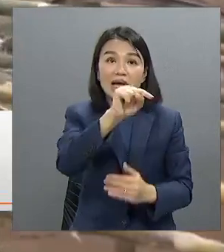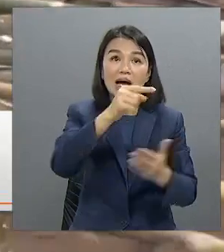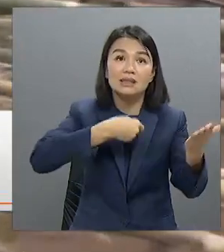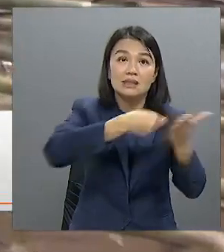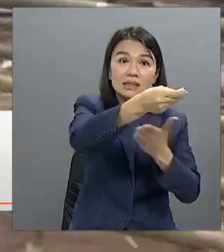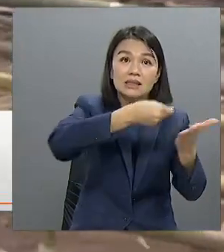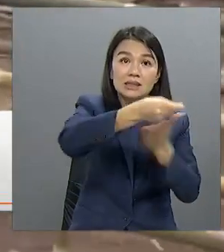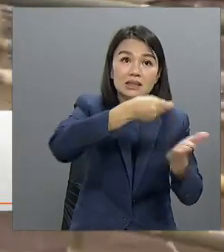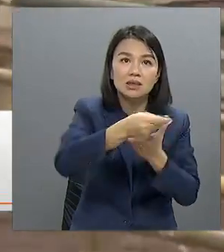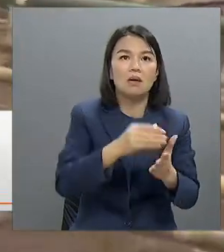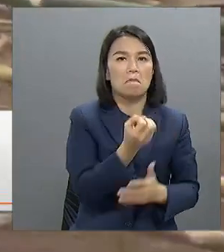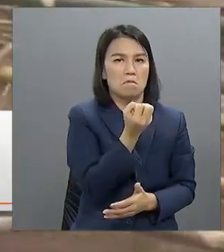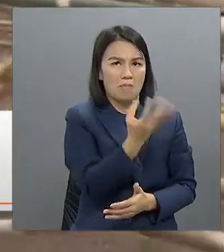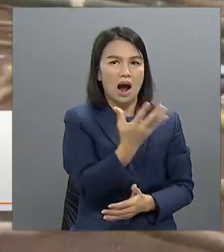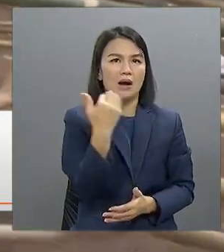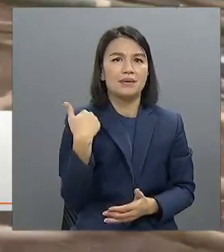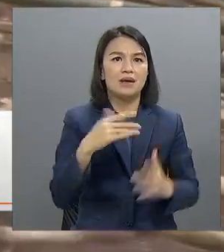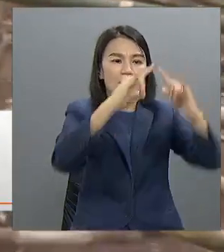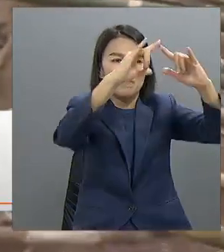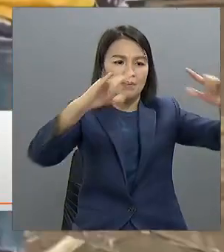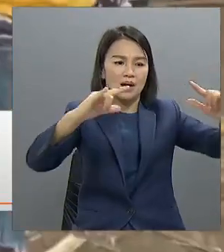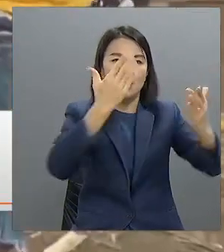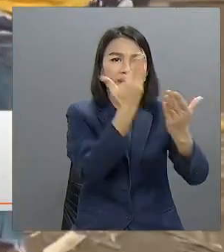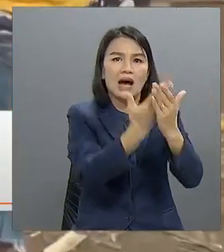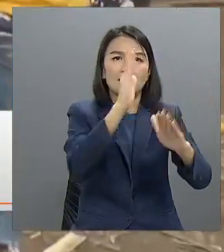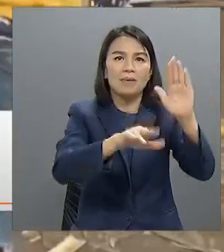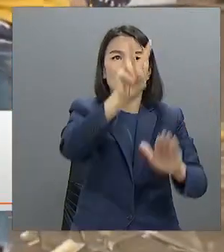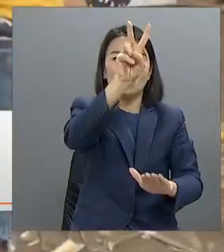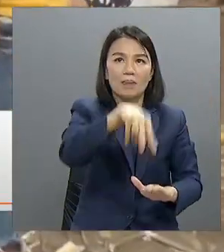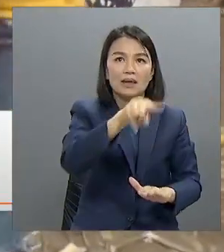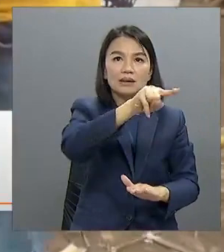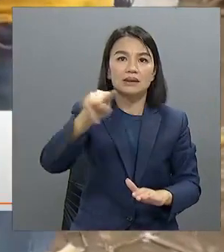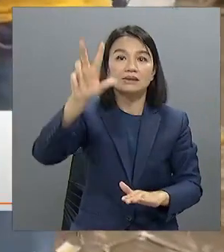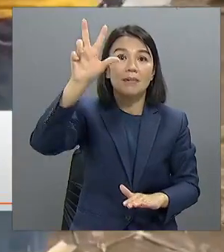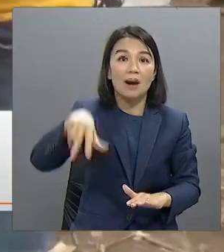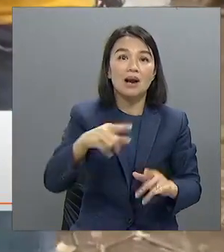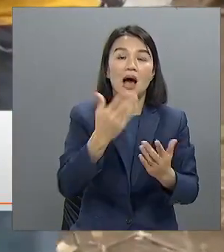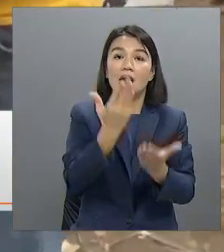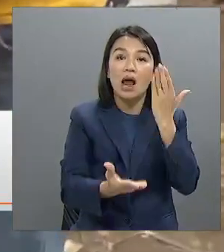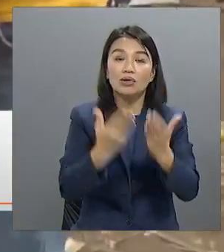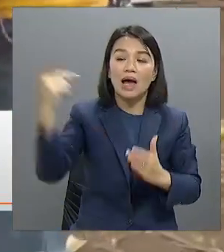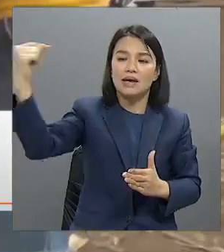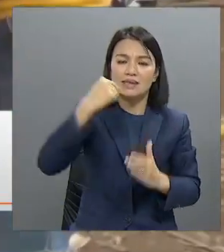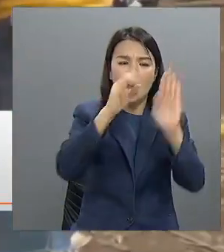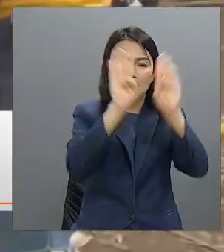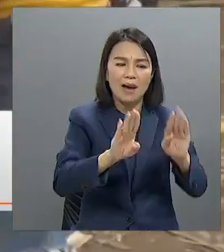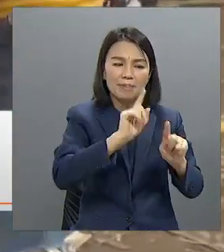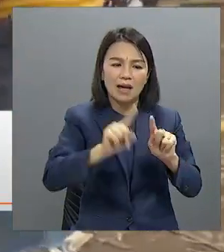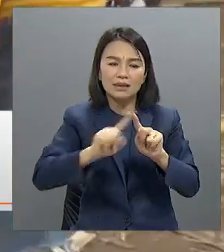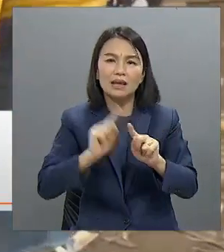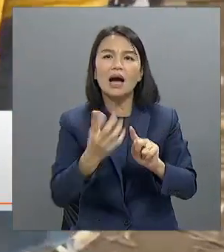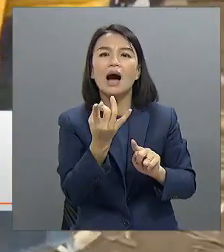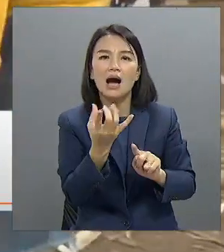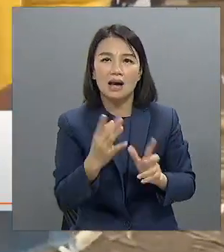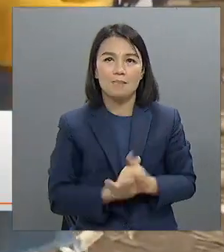ขึ้นราคาหลังหนึ่งก็อยู่ที่ประมาณ 2,000 ถึง 3,000 บาทขึ้นอยู่กับความยากง่ายแล้วก็รูปแบบการสร้างสรรค์ครับ ซึ่งทางคุณ